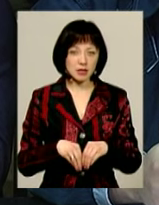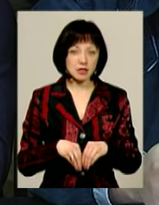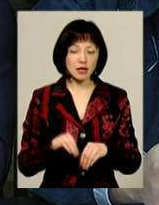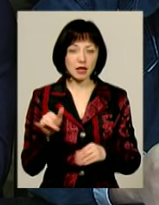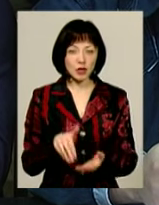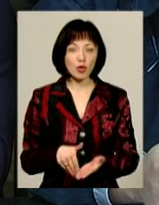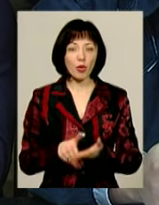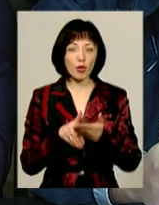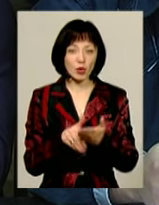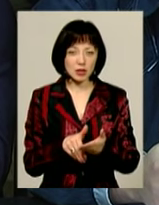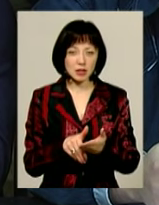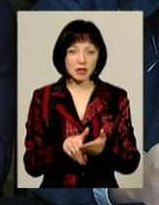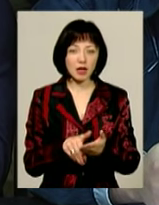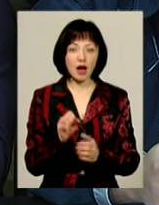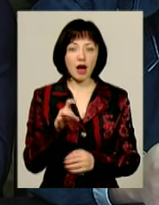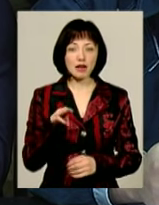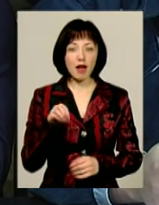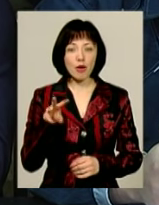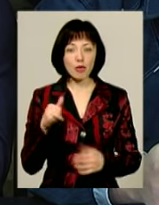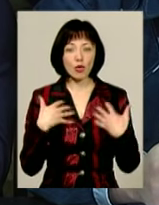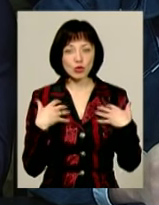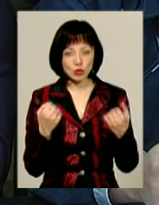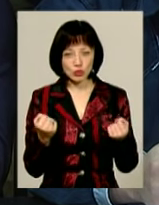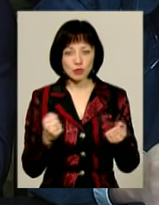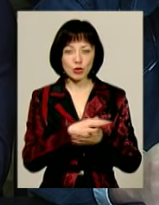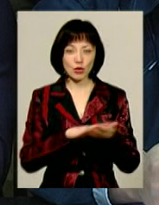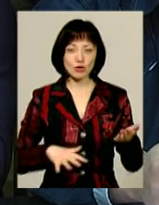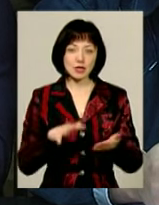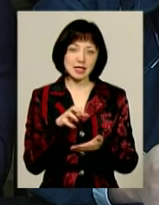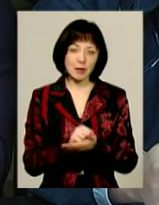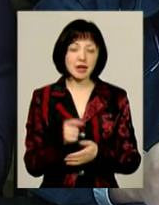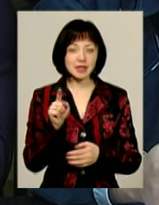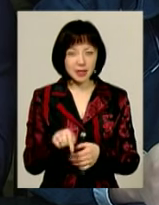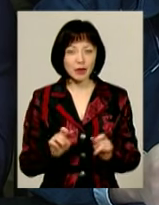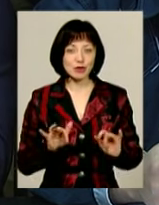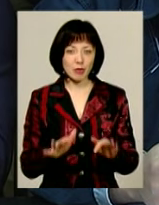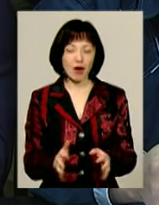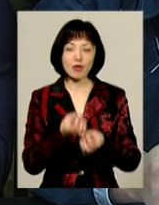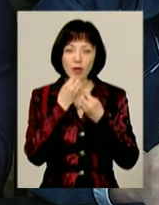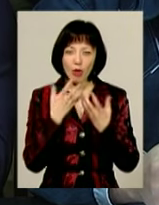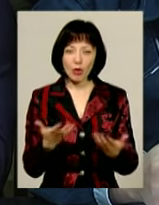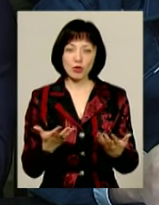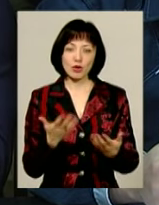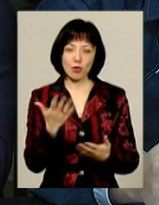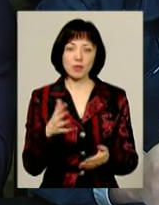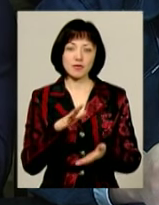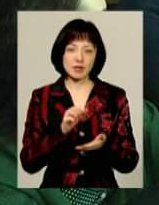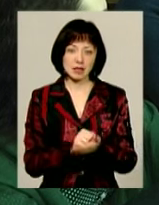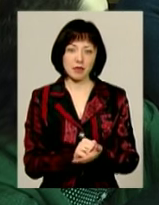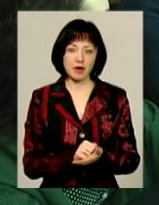і допомогти Артему одужати, стати на ноги і продовжити займатися тим, тією справою благородною, якою він